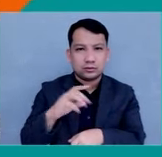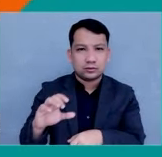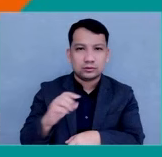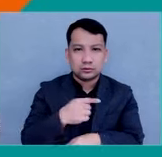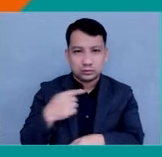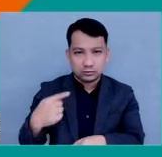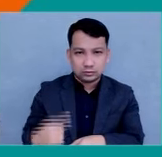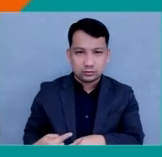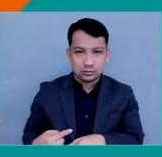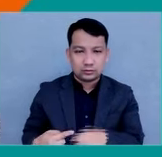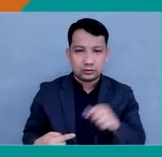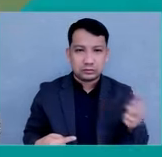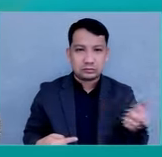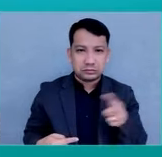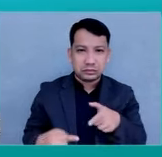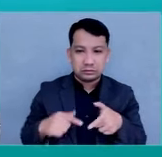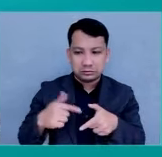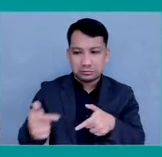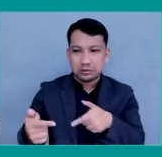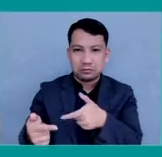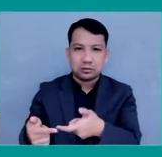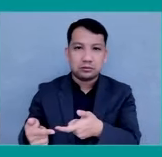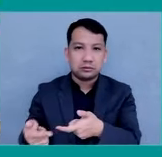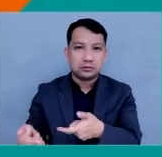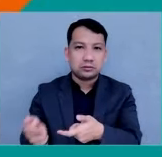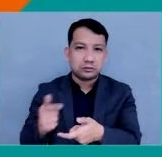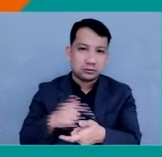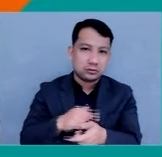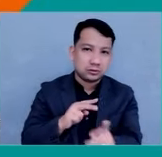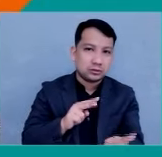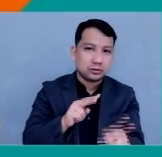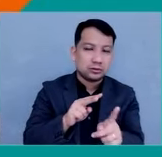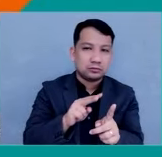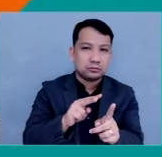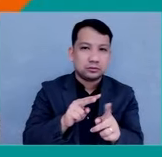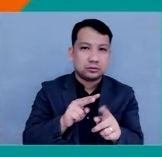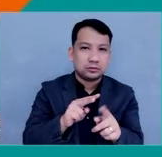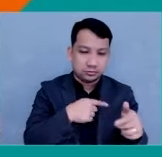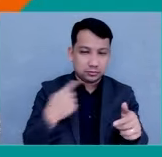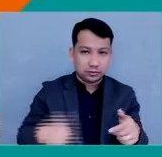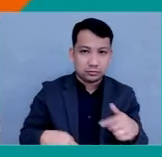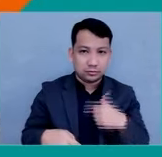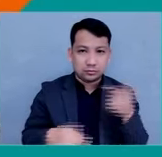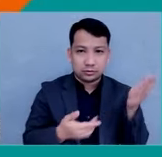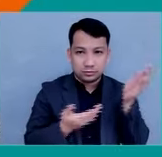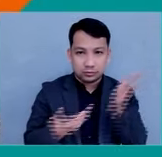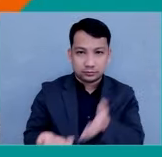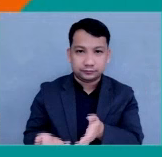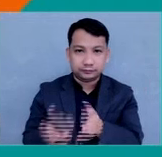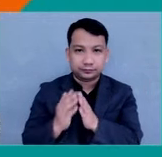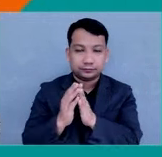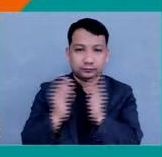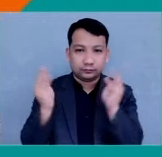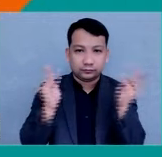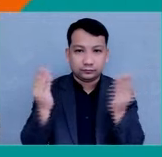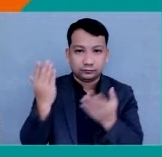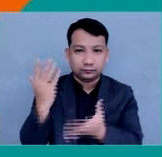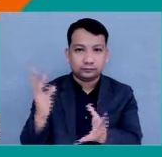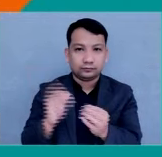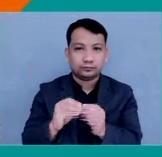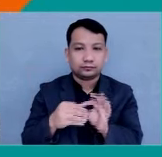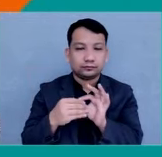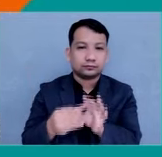parang nagpapasa-pasa din lang sila from yung upline niya na Chinese, binabagsak dito sa Malaysian. Usually ang kanyang